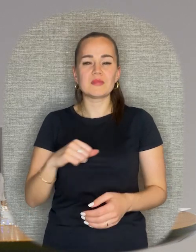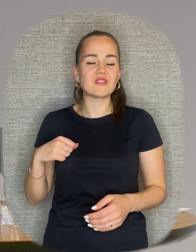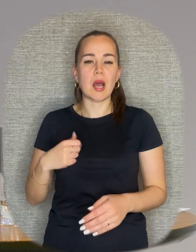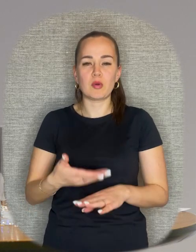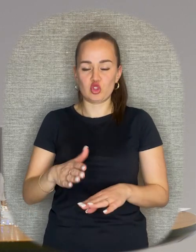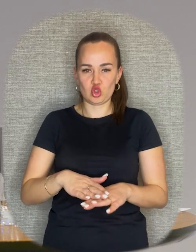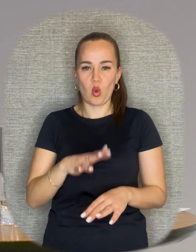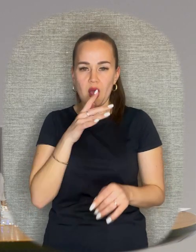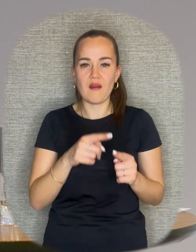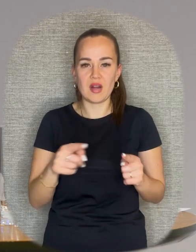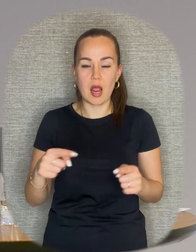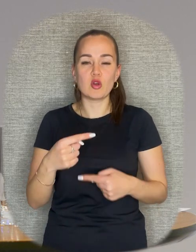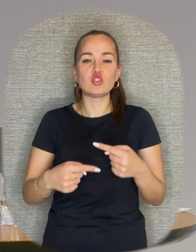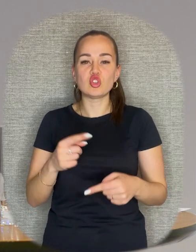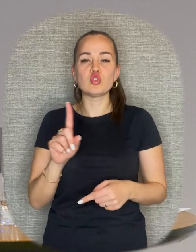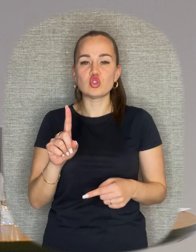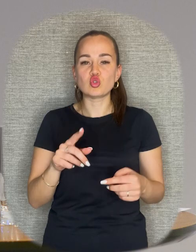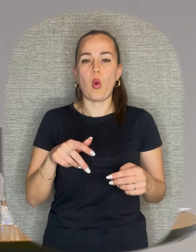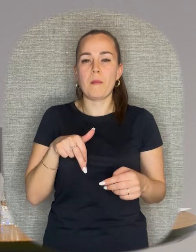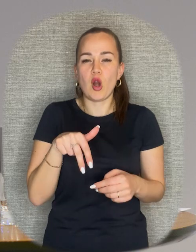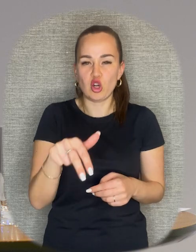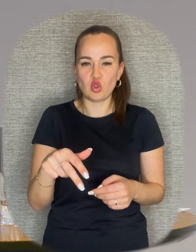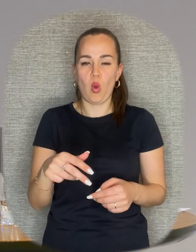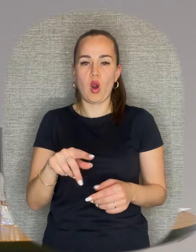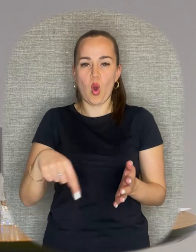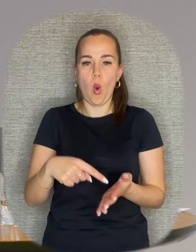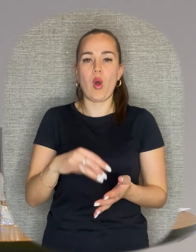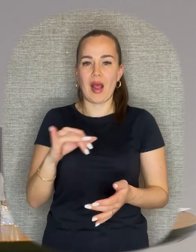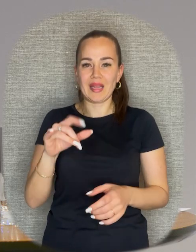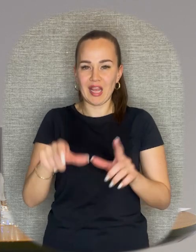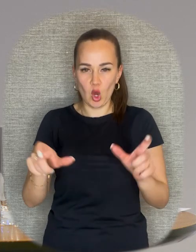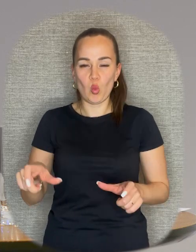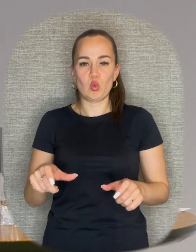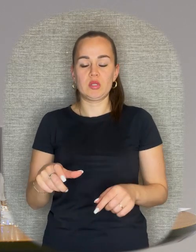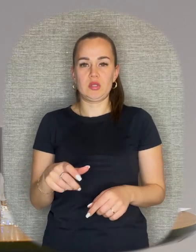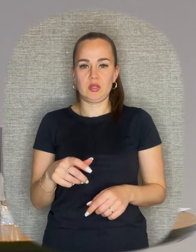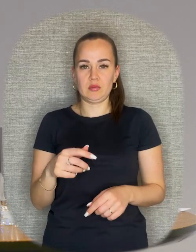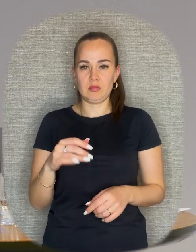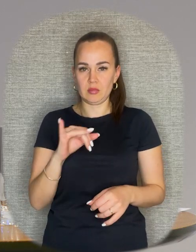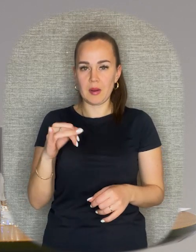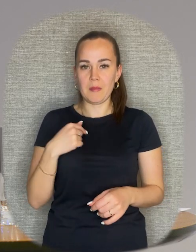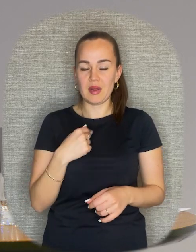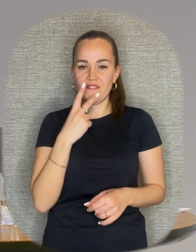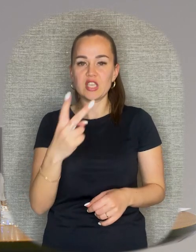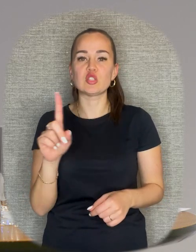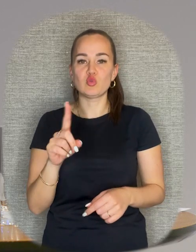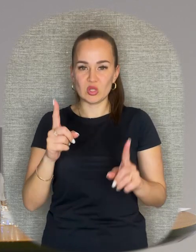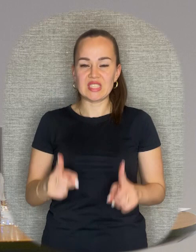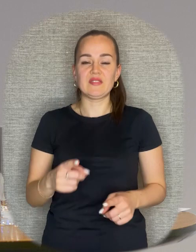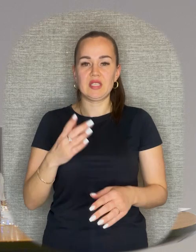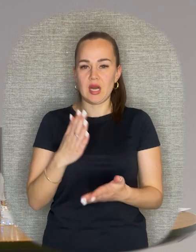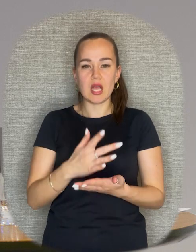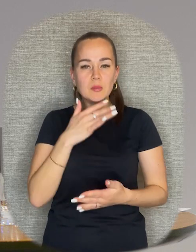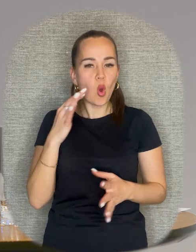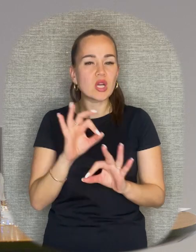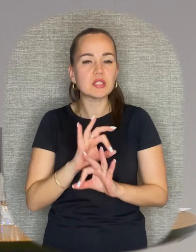время Мне кажется что то через что прошёл Ленинград и ленинградцы заставило нас открыть ещё раз то что есть замечательного